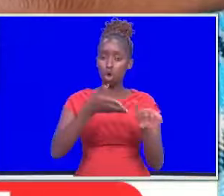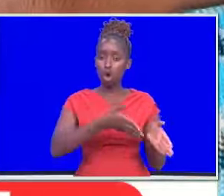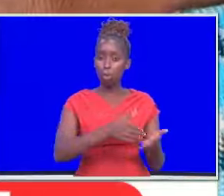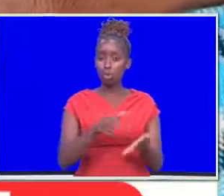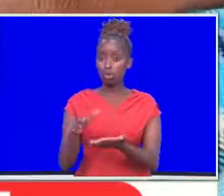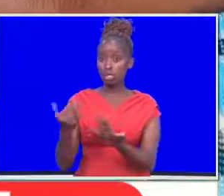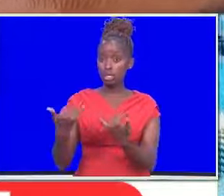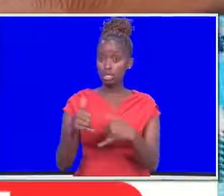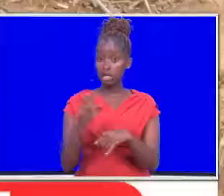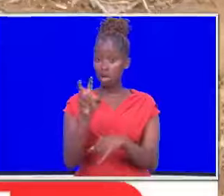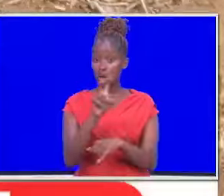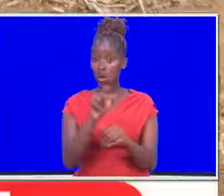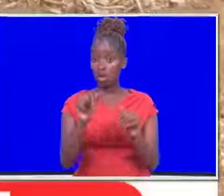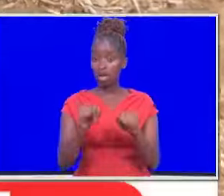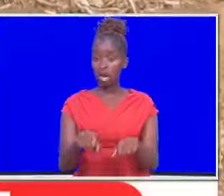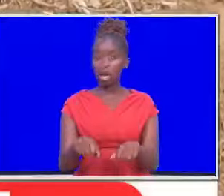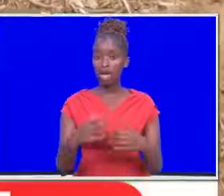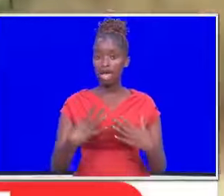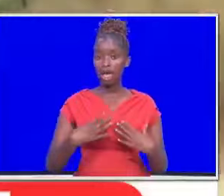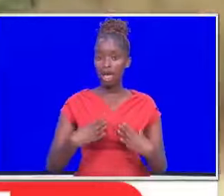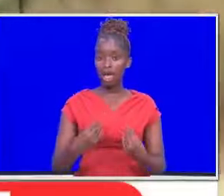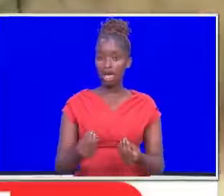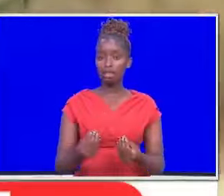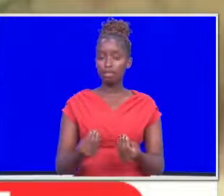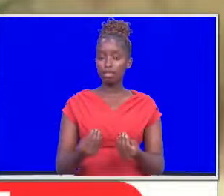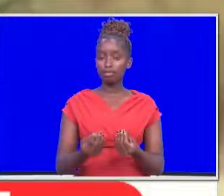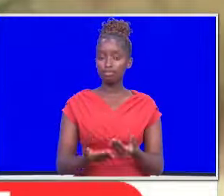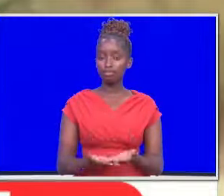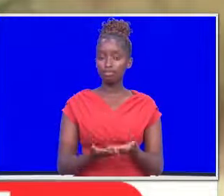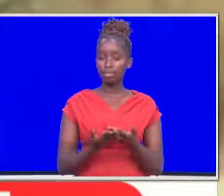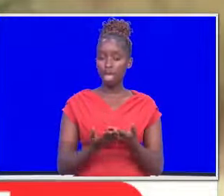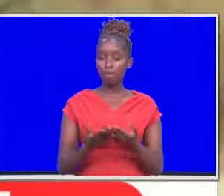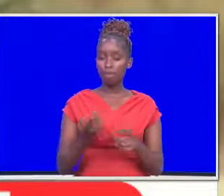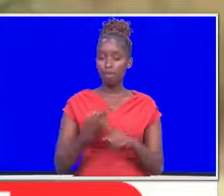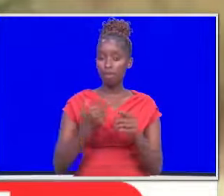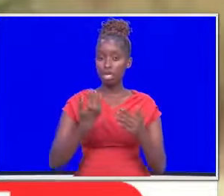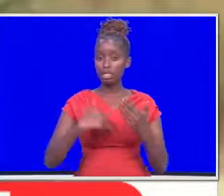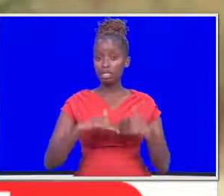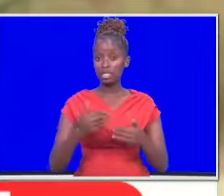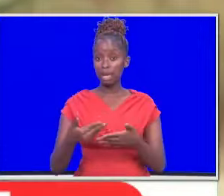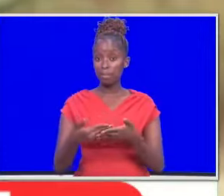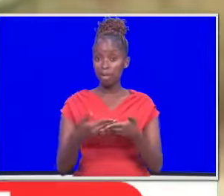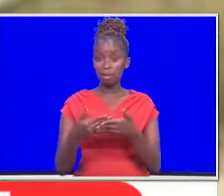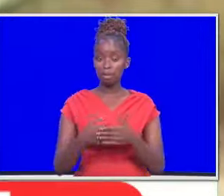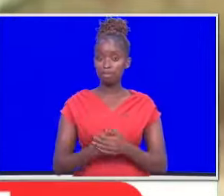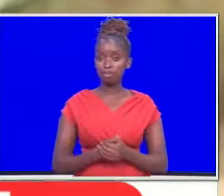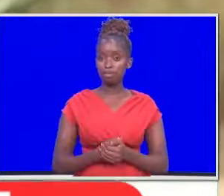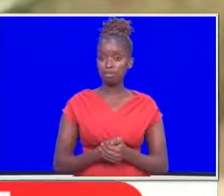seek medical assistance for her injured baby. Wakati Cyrus yaliingia kwa duka yangu,